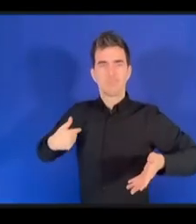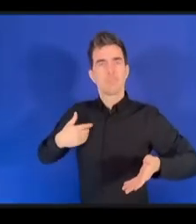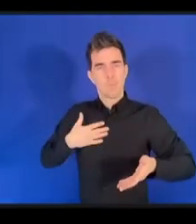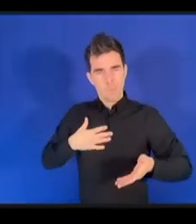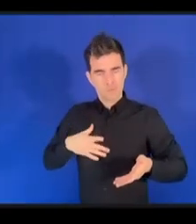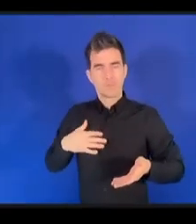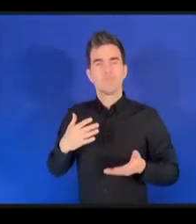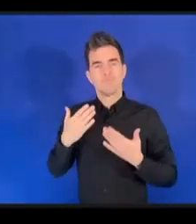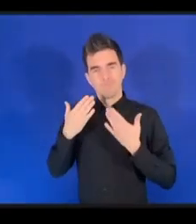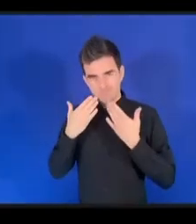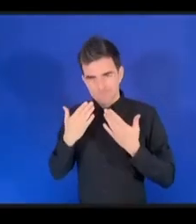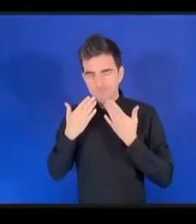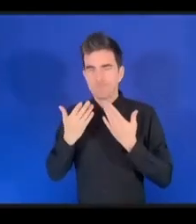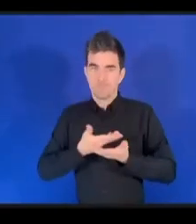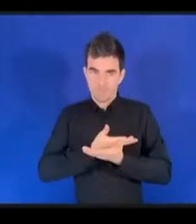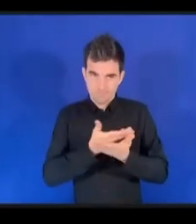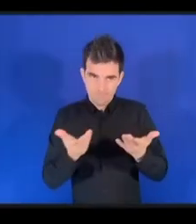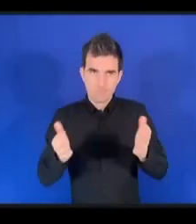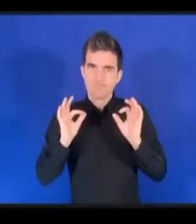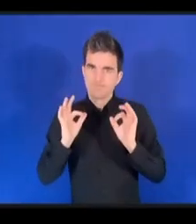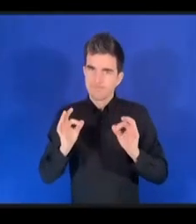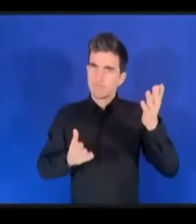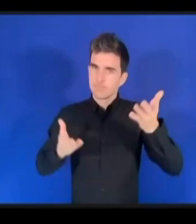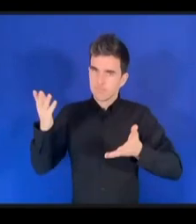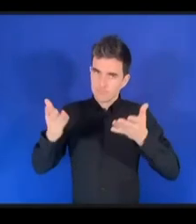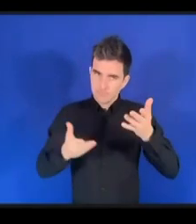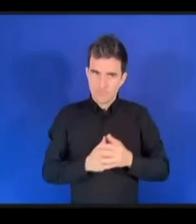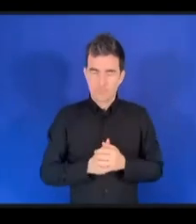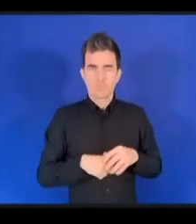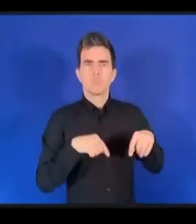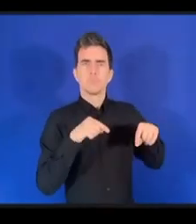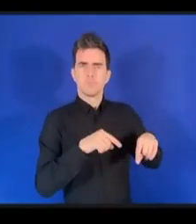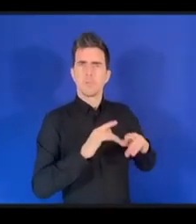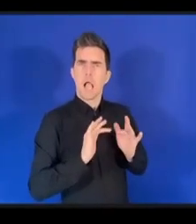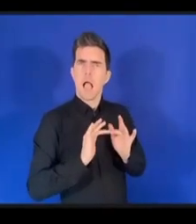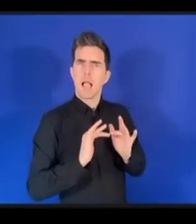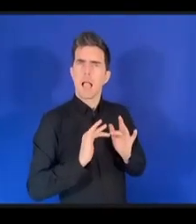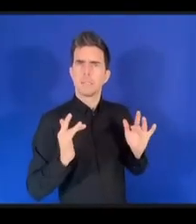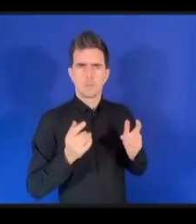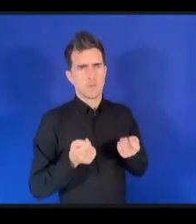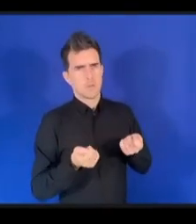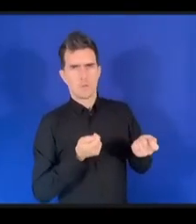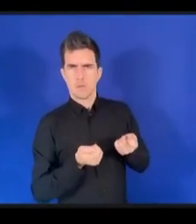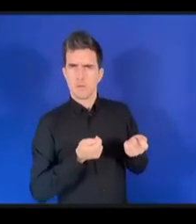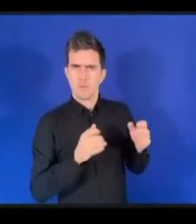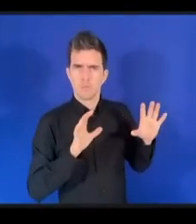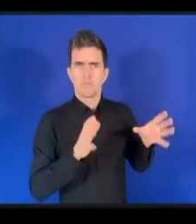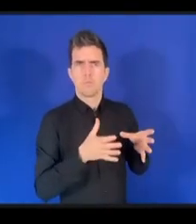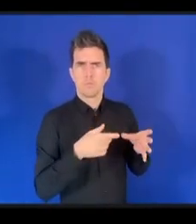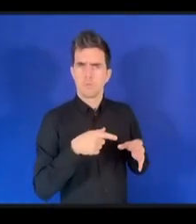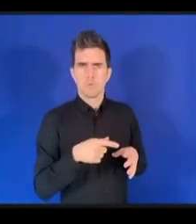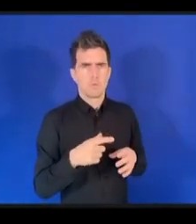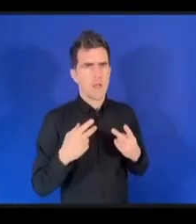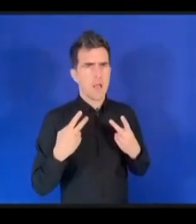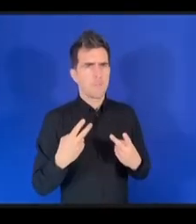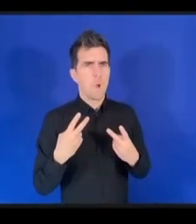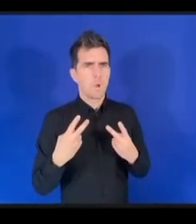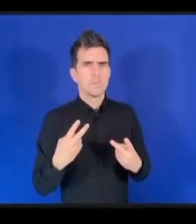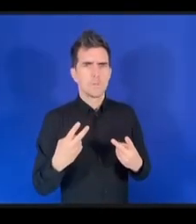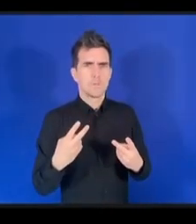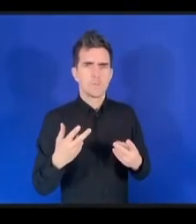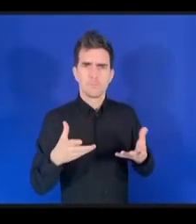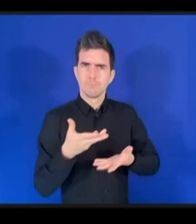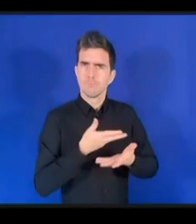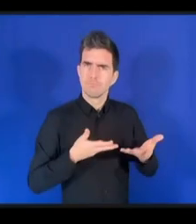この京都で開催していただけたこと、私たちの誇りであります。本フォーラムの中で生